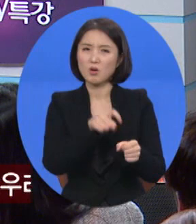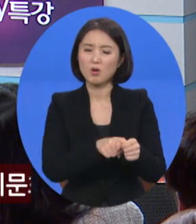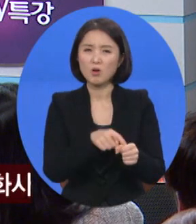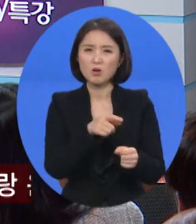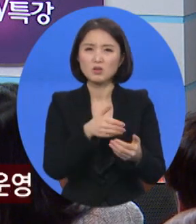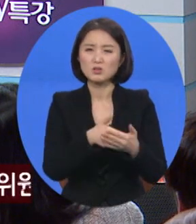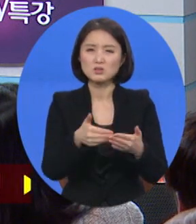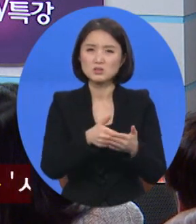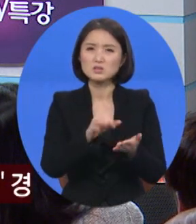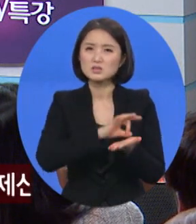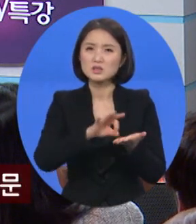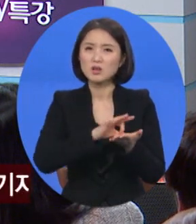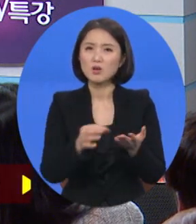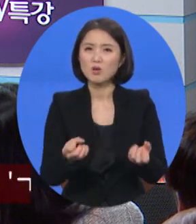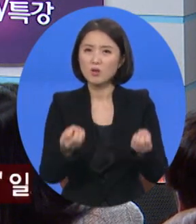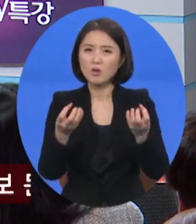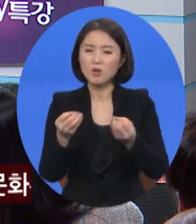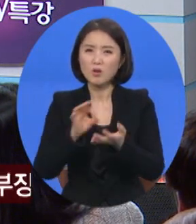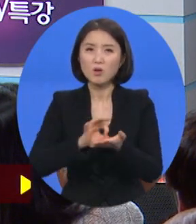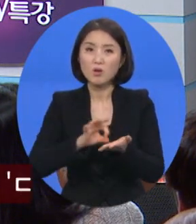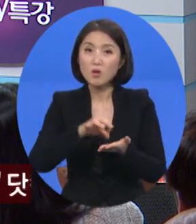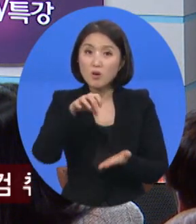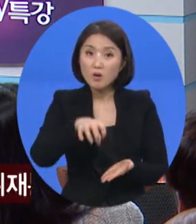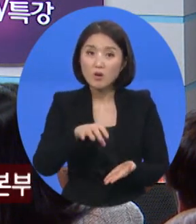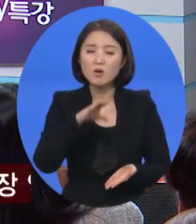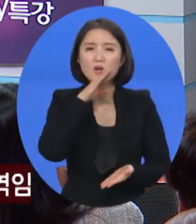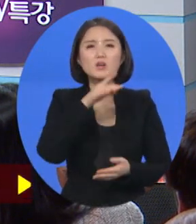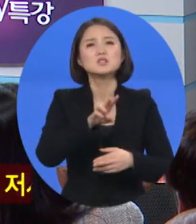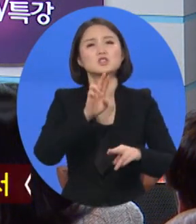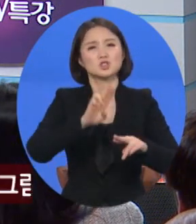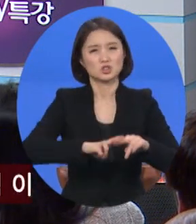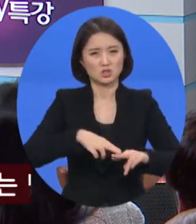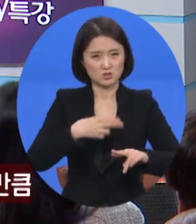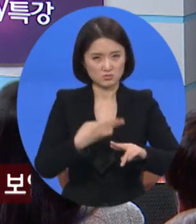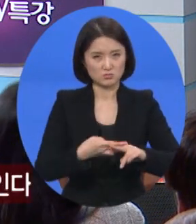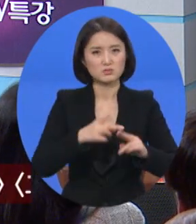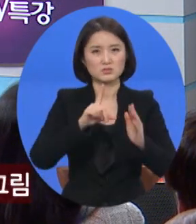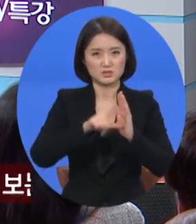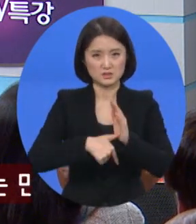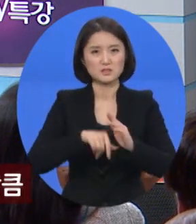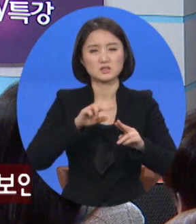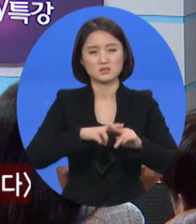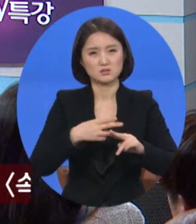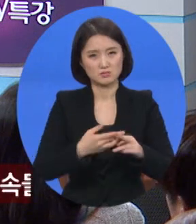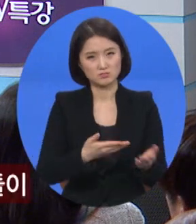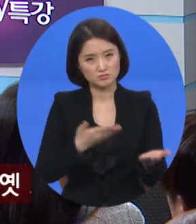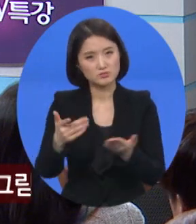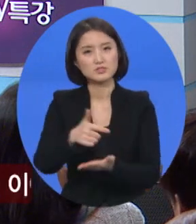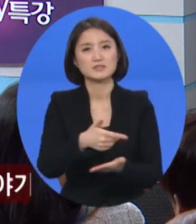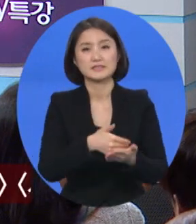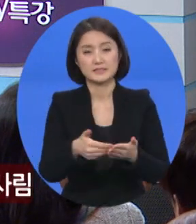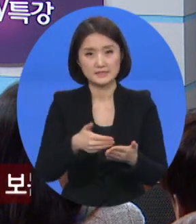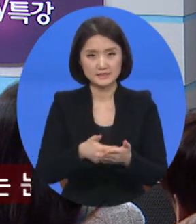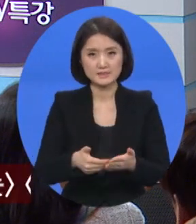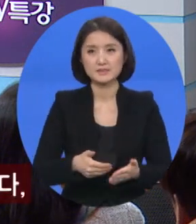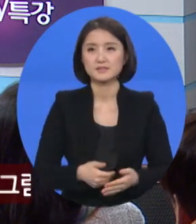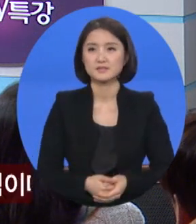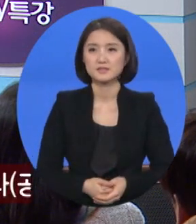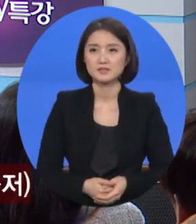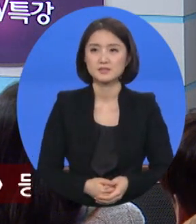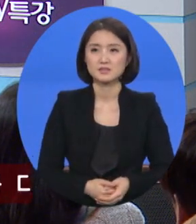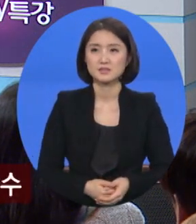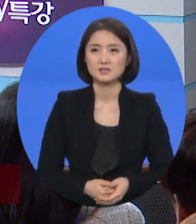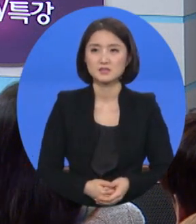쑥 였을까요 그렇죠 선물로 쓰여진 게 낫습니다 그냥 이런 좋은 뜻을 가지고 있으니까 그래서 그래서